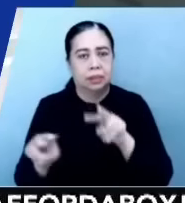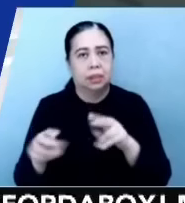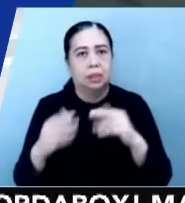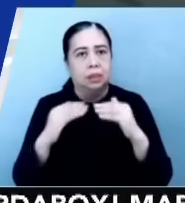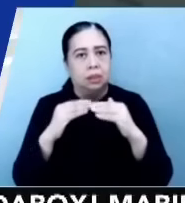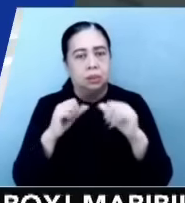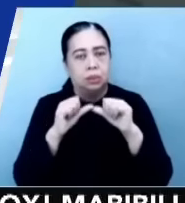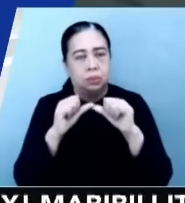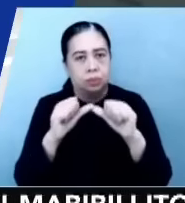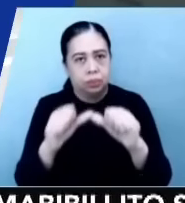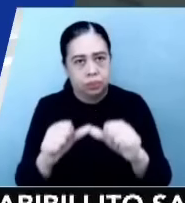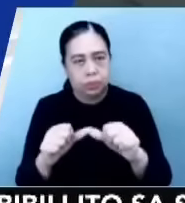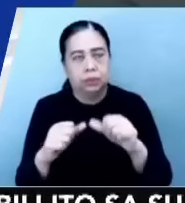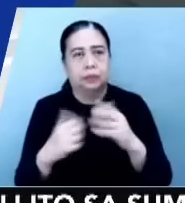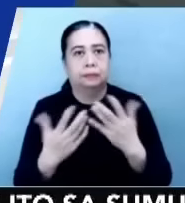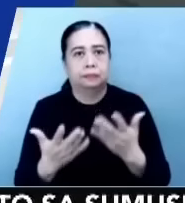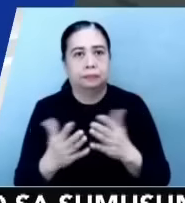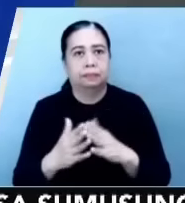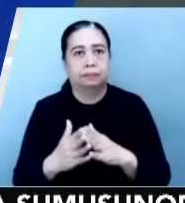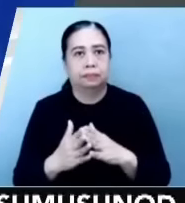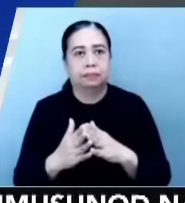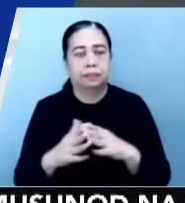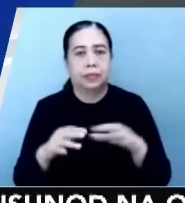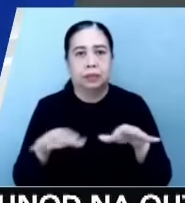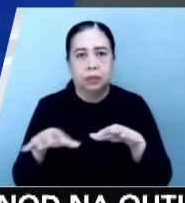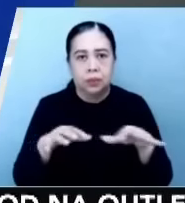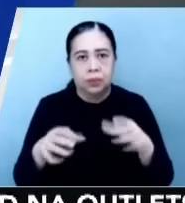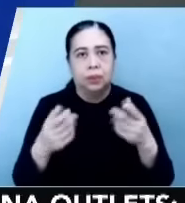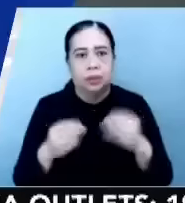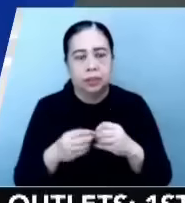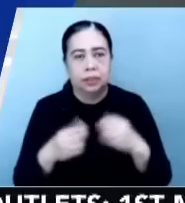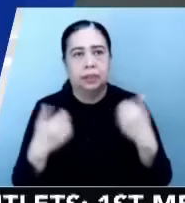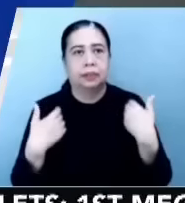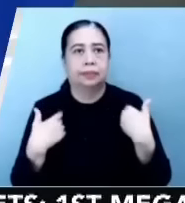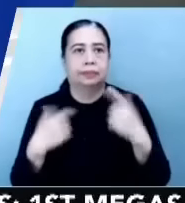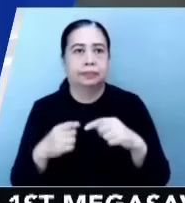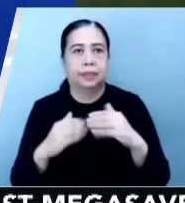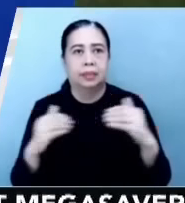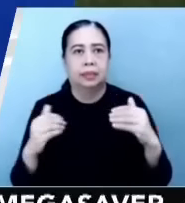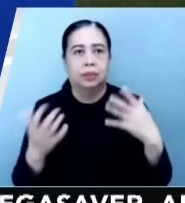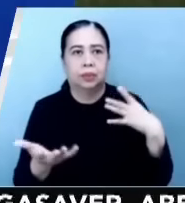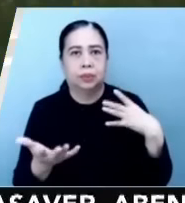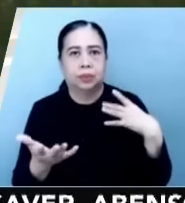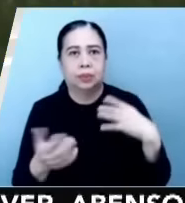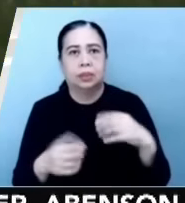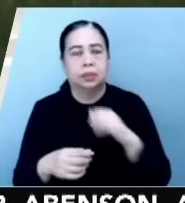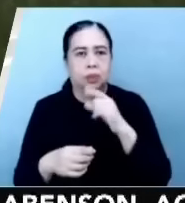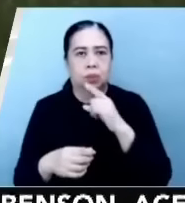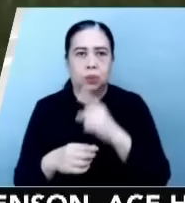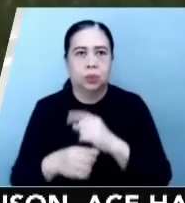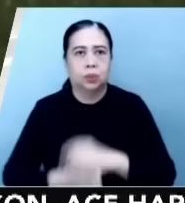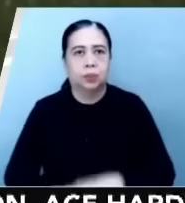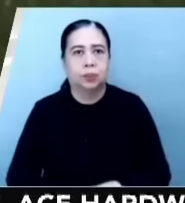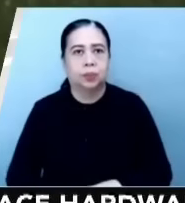ang iyang nga activity. Nagpasaka daw kita sa alert level, which is not true at all.